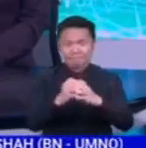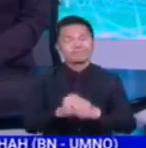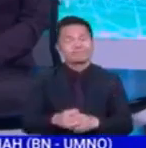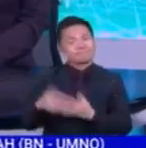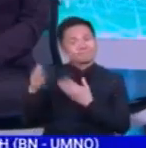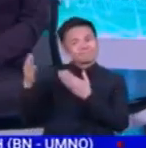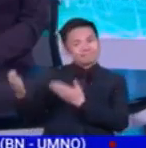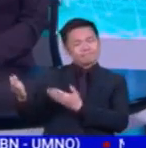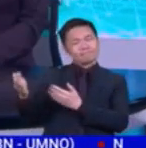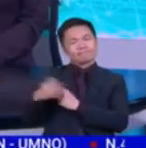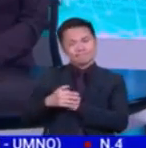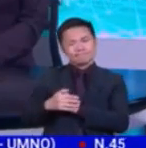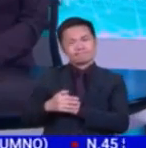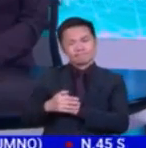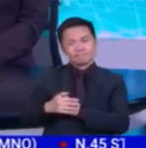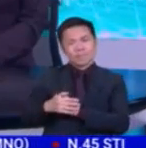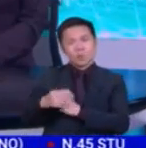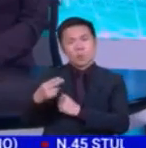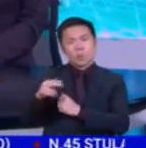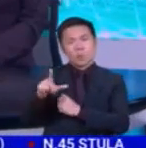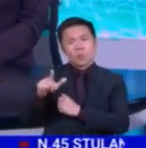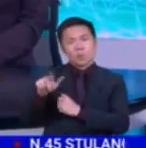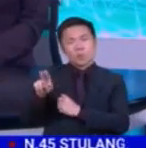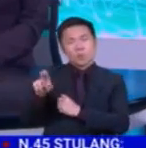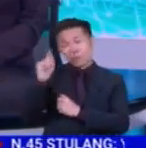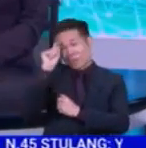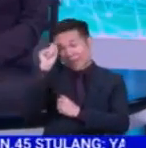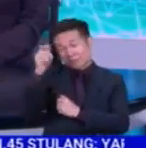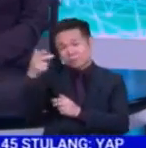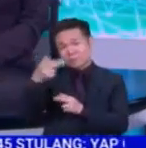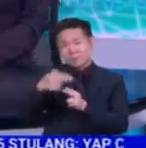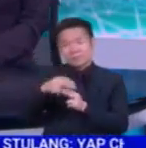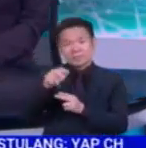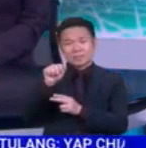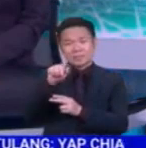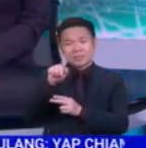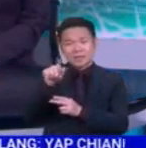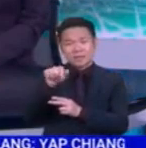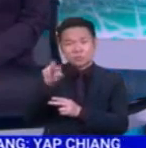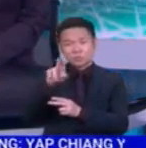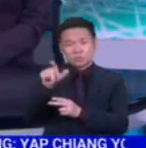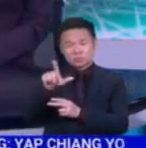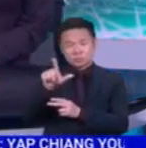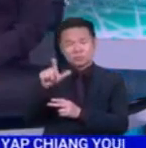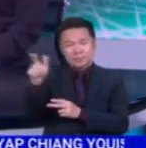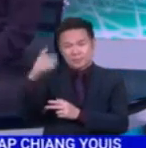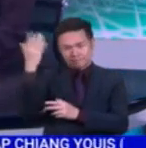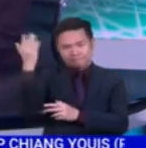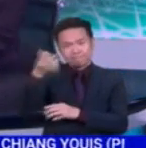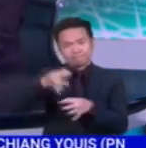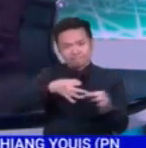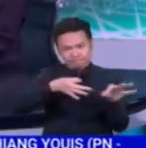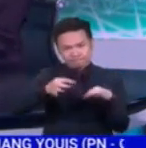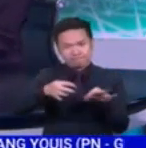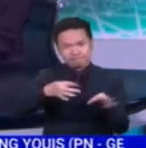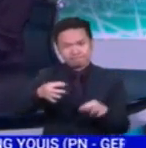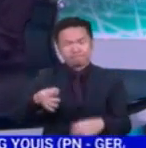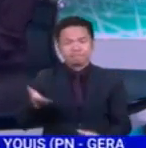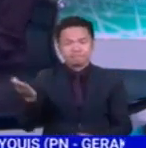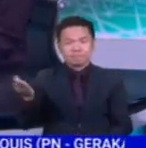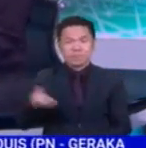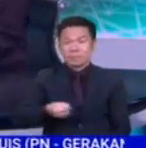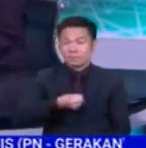perinciannya bersama rakan setugas di Hulu Terengganu, Azrul Faizal Jusoh. Azrul.